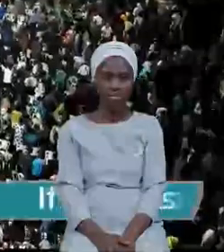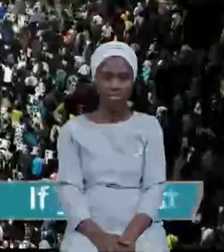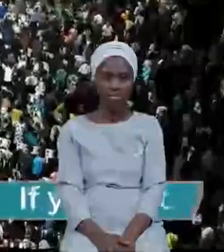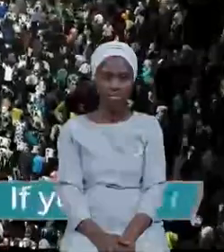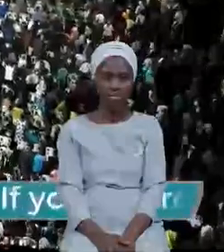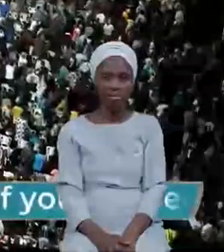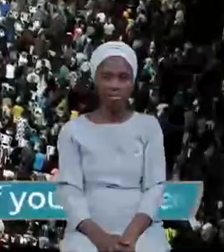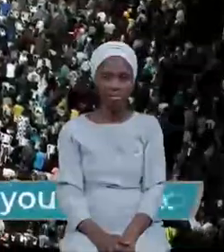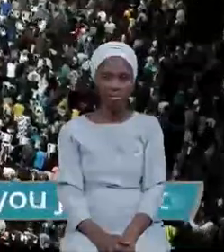tu as délié